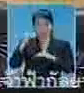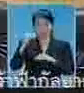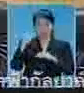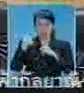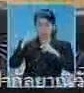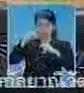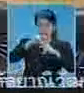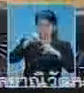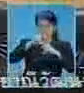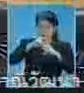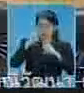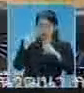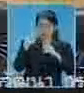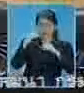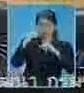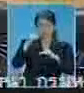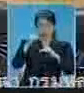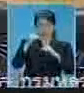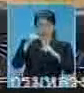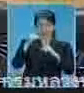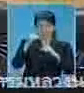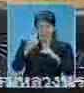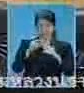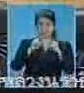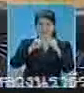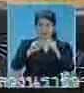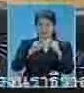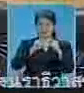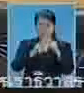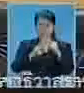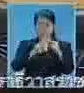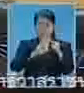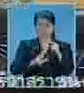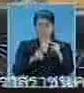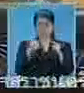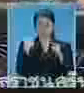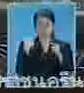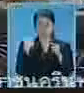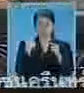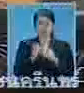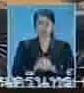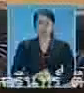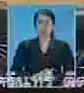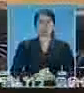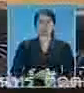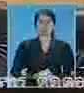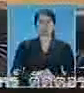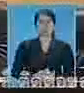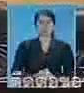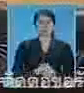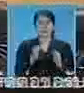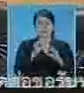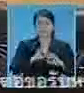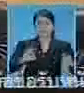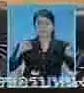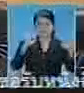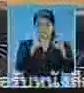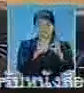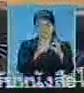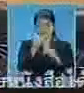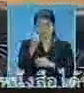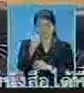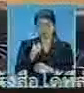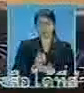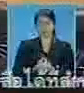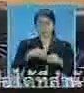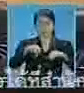สลากที่ควรที่จะขายในแต่ละงวดที่สำคัญครับท่านได้เอ่ยถึงการจั